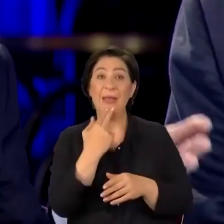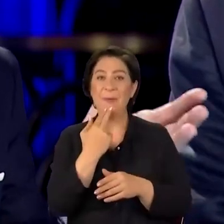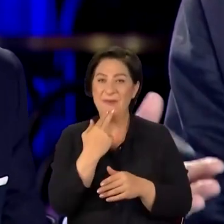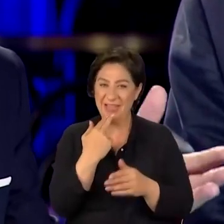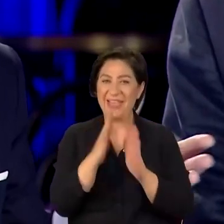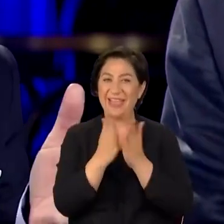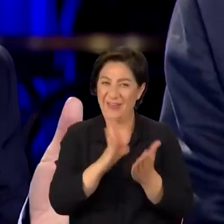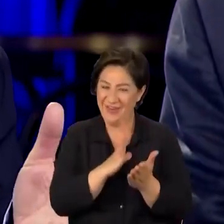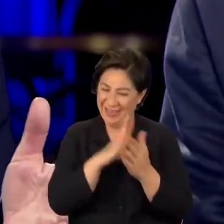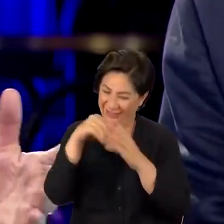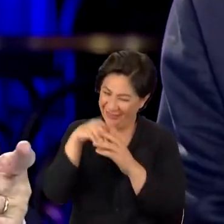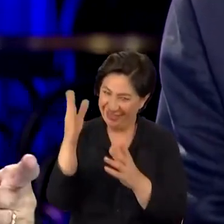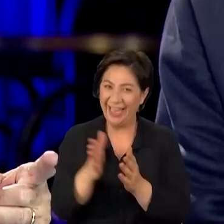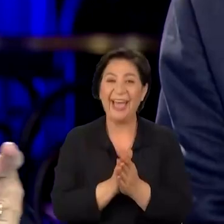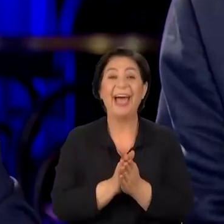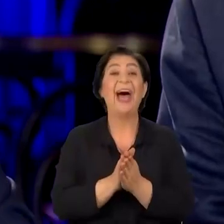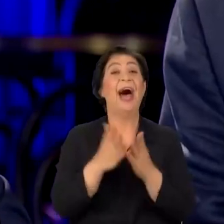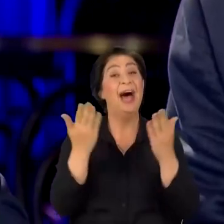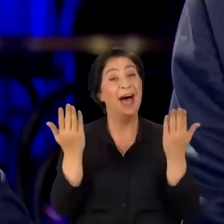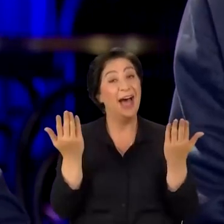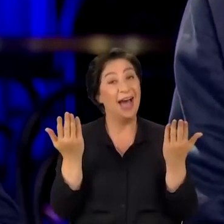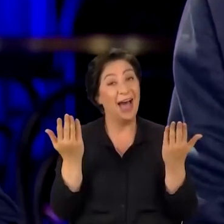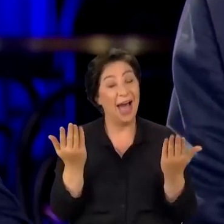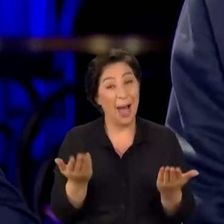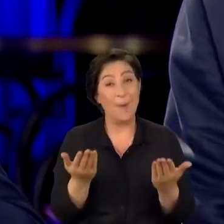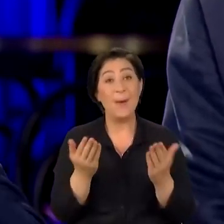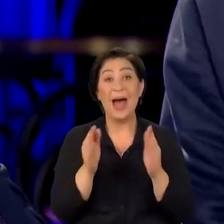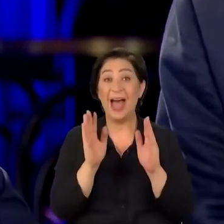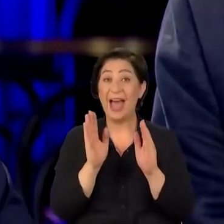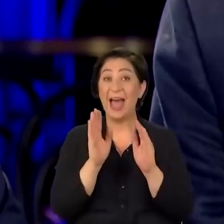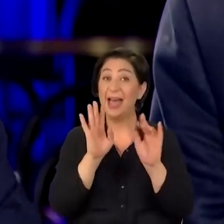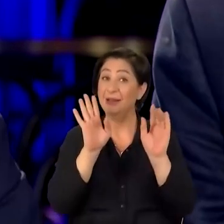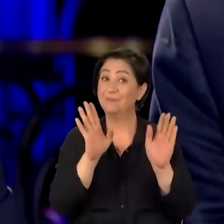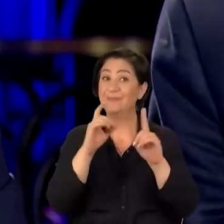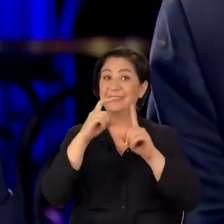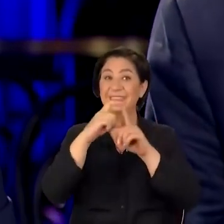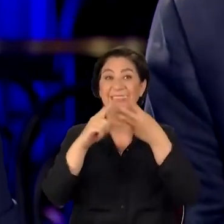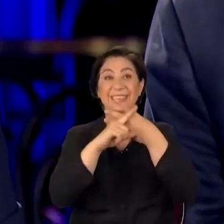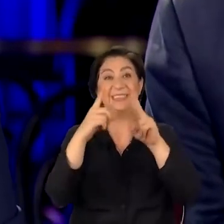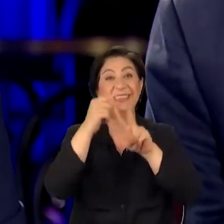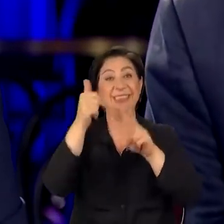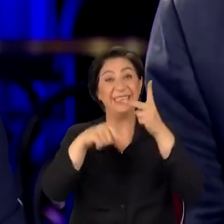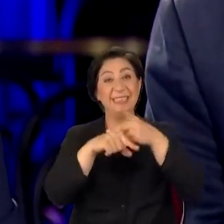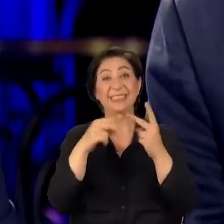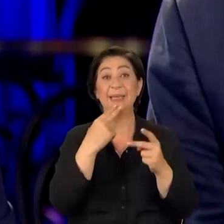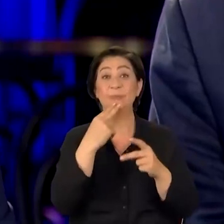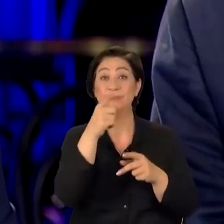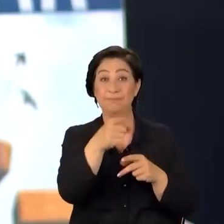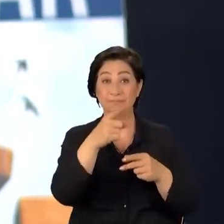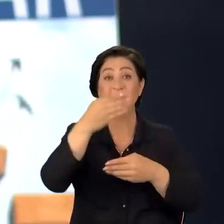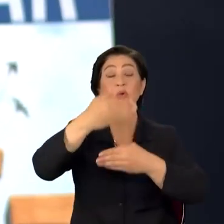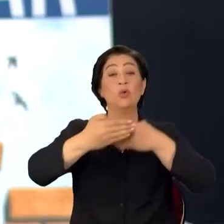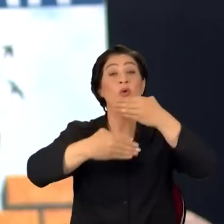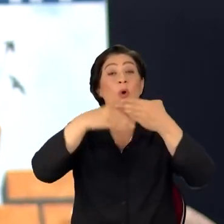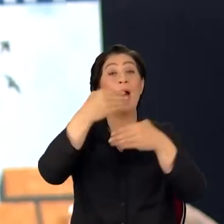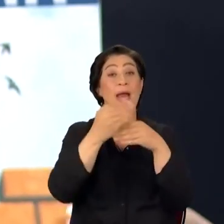orada. Görmüşsünüz. Evet. Ama diğer... Duvar hemen söz edelim Sayın Deniz Ülke Araboğan'ın Duvar kitabı çok